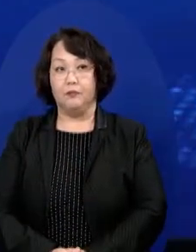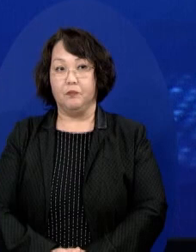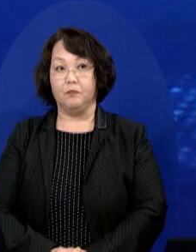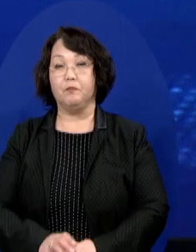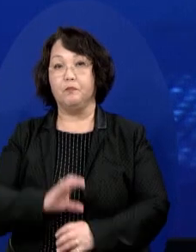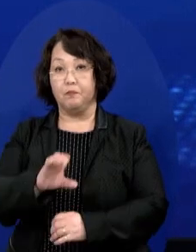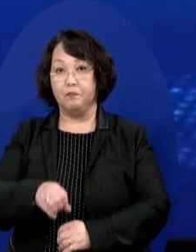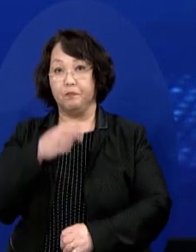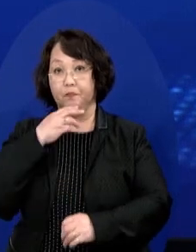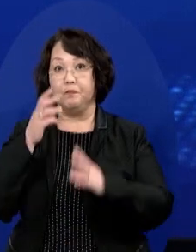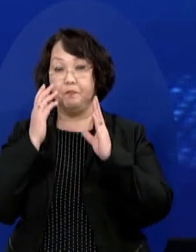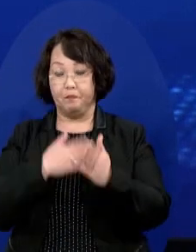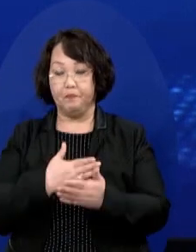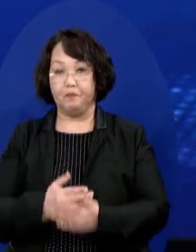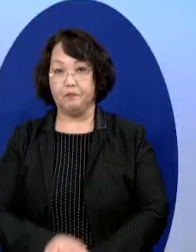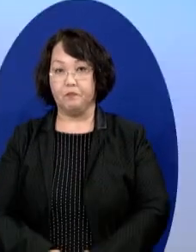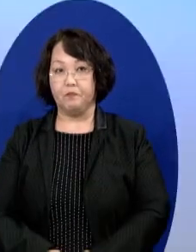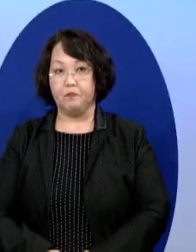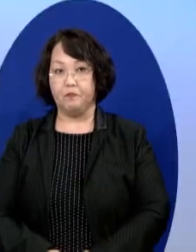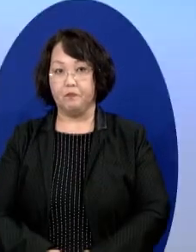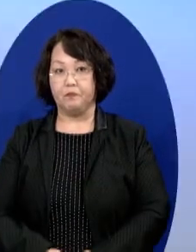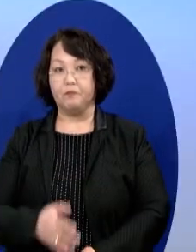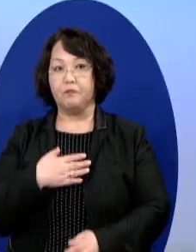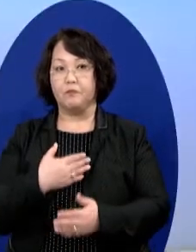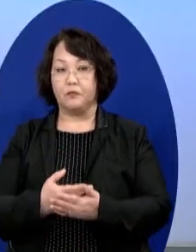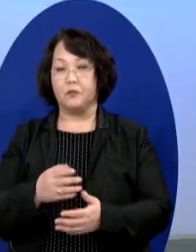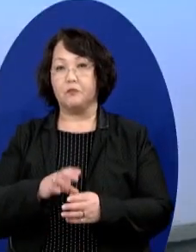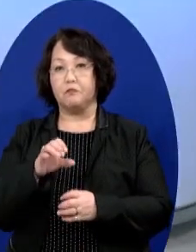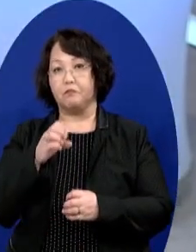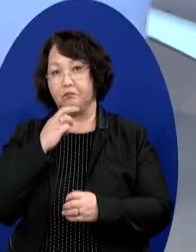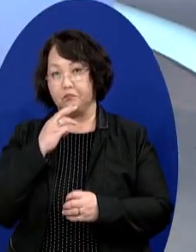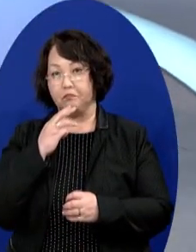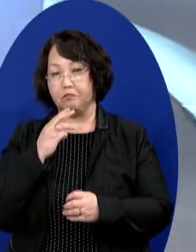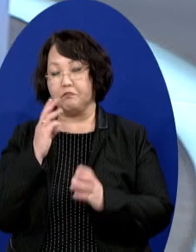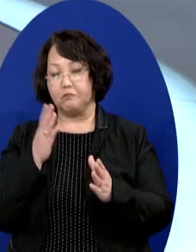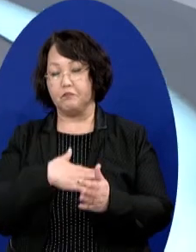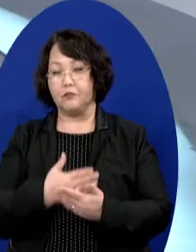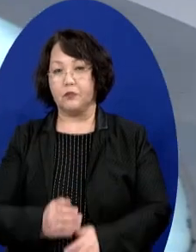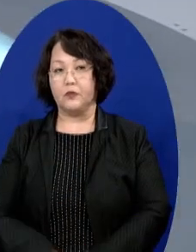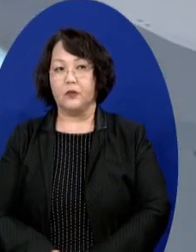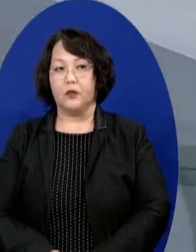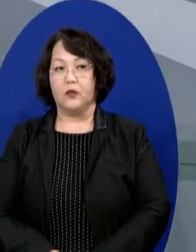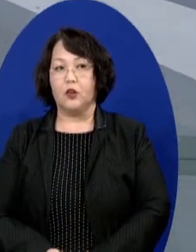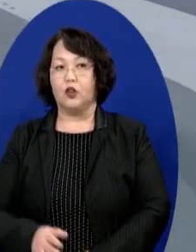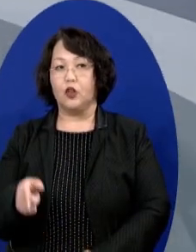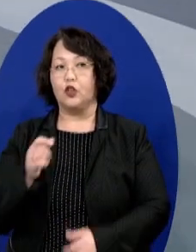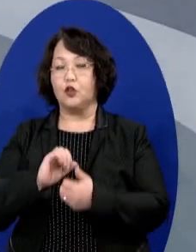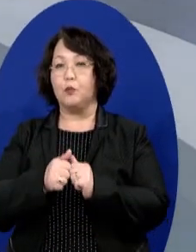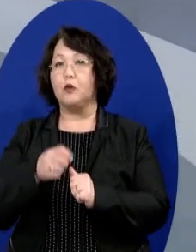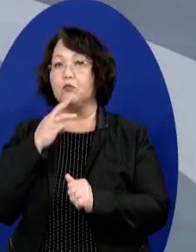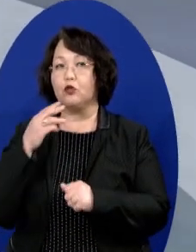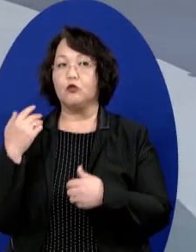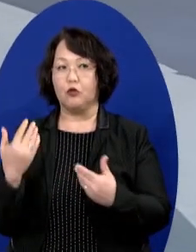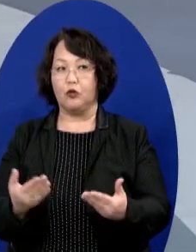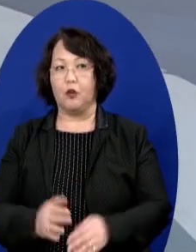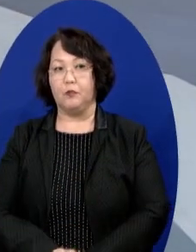Олон улсын үйл амьдралтай холбоотой мэдээлэлс хүргэлээ. За баярлалаа. Өнөөдрийн олон улсын мэдээллийг та бүхэнд манай таамж ариун чим өгсөн бол яг одоо спортын мэдээлэл өгөхөр